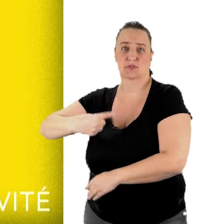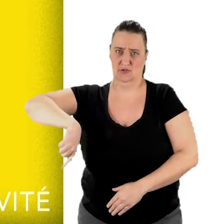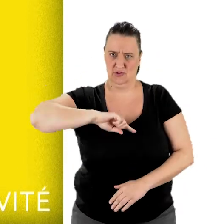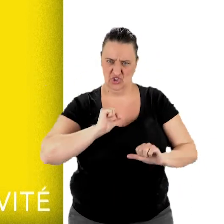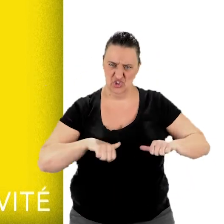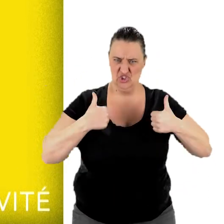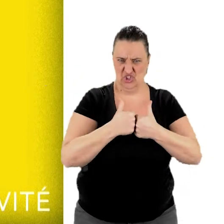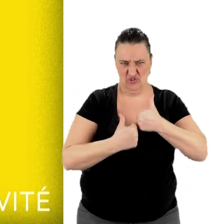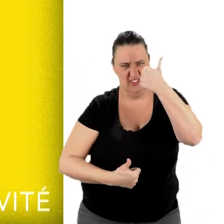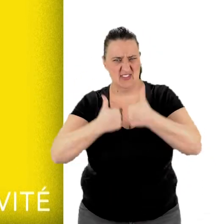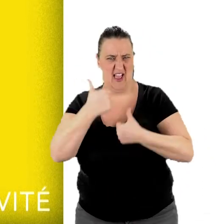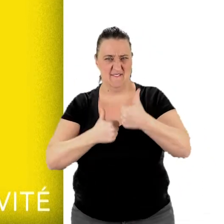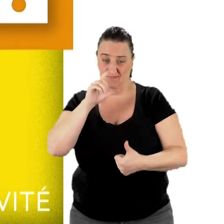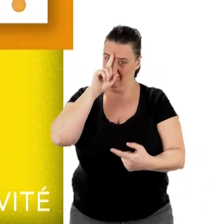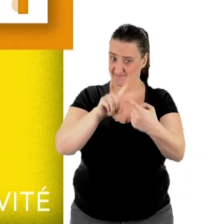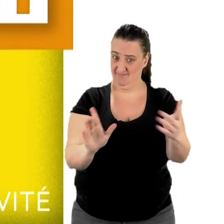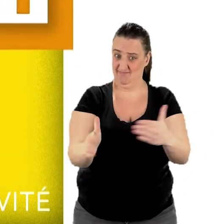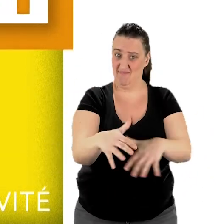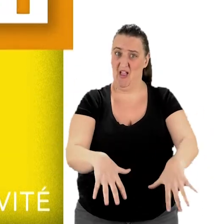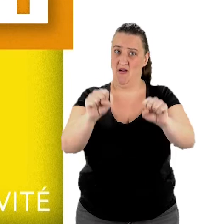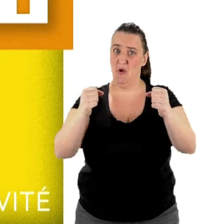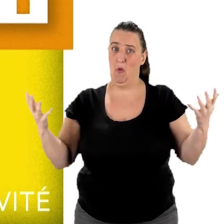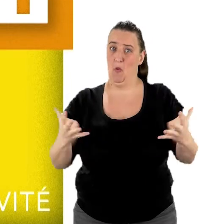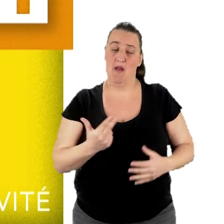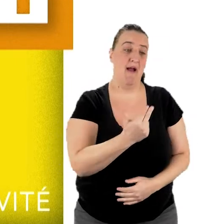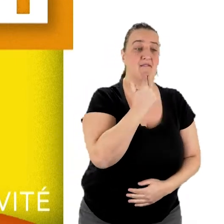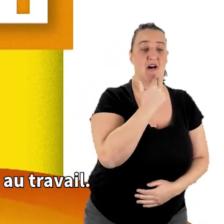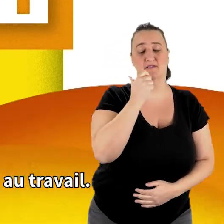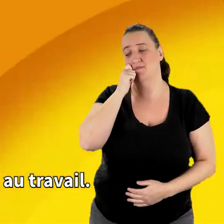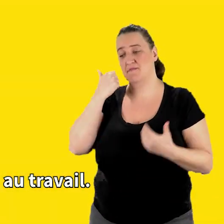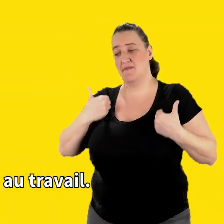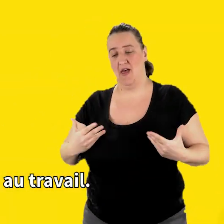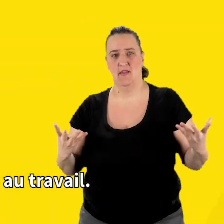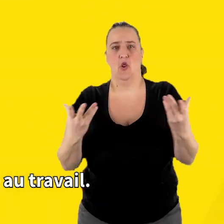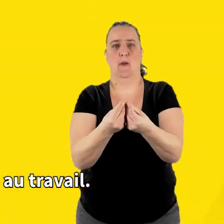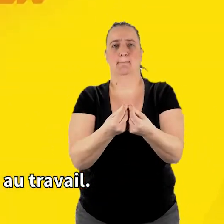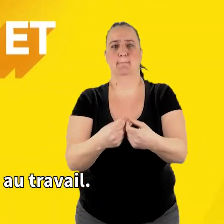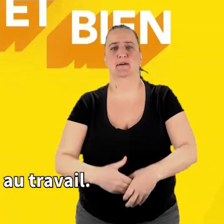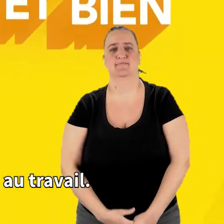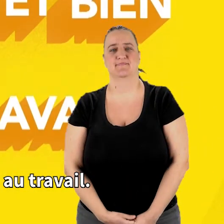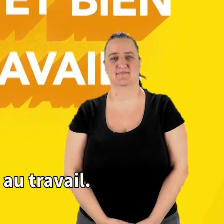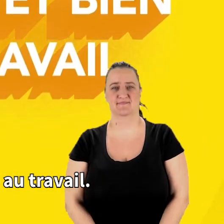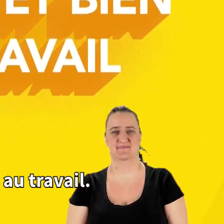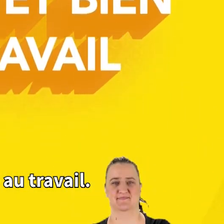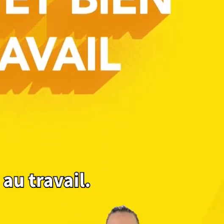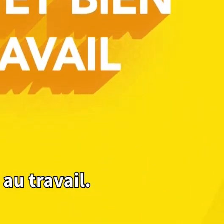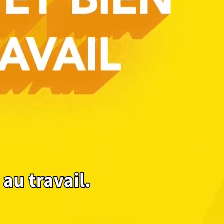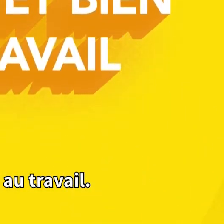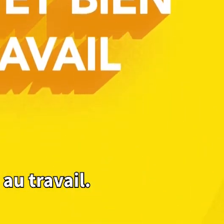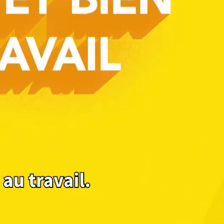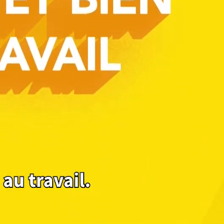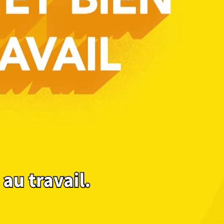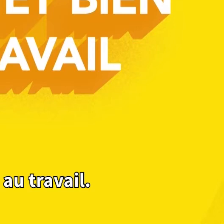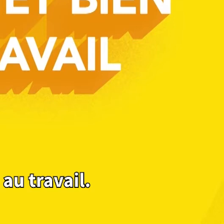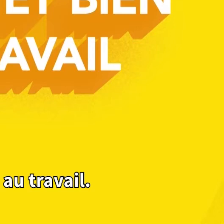C'est pour nous un nouveau challenge, un nouveau défi pour l'emploi. Réussir ensemble à conjuguer efficacité